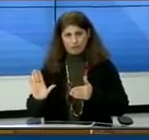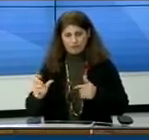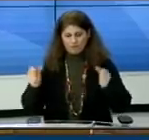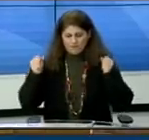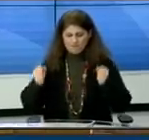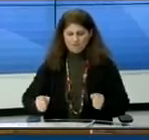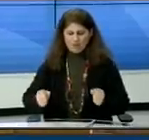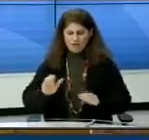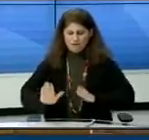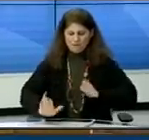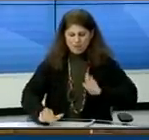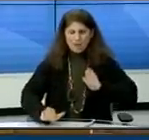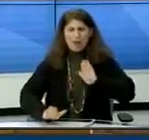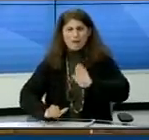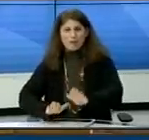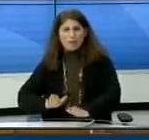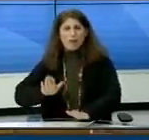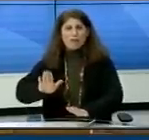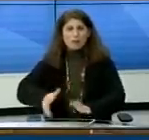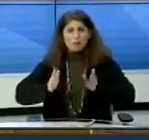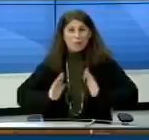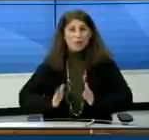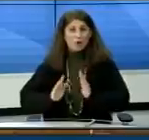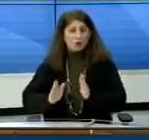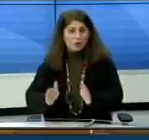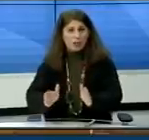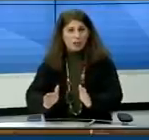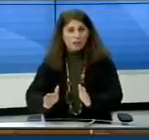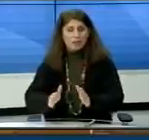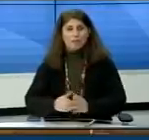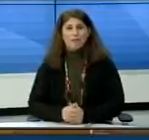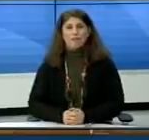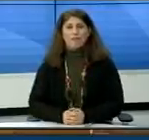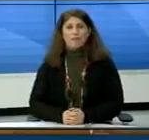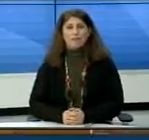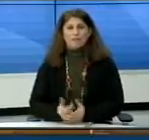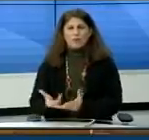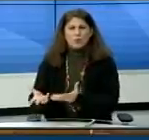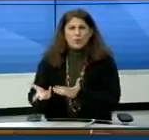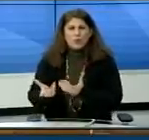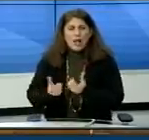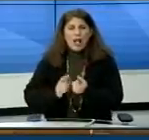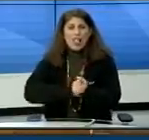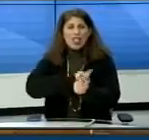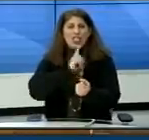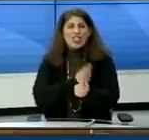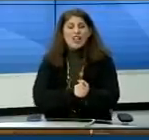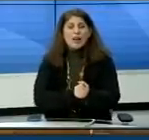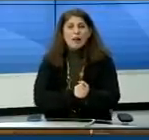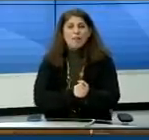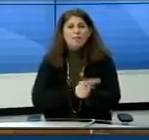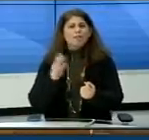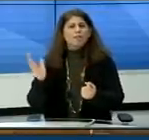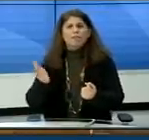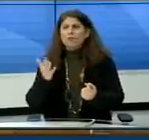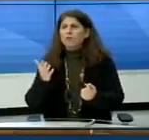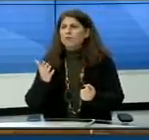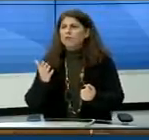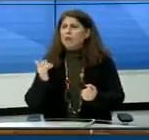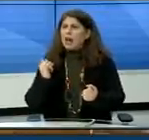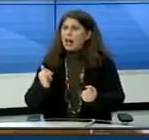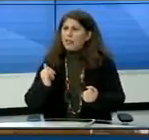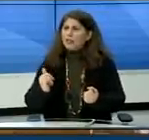εδραιώνοντας κάθε βήμα της προς εμπρός, αντλώντας δύναμη από τις όποιες καθυστερήσεις στους